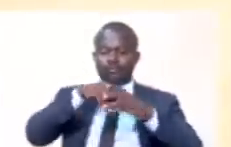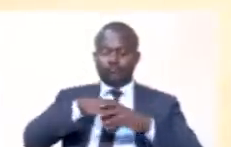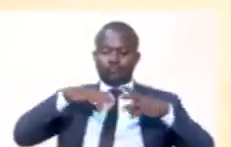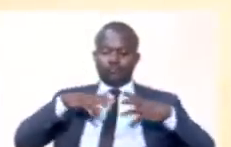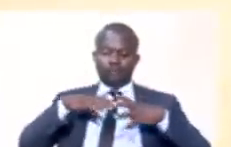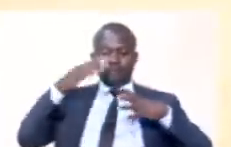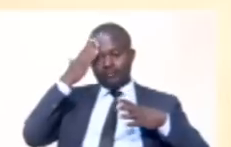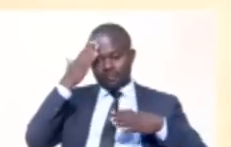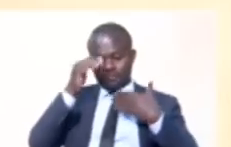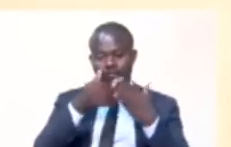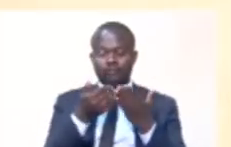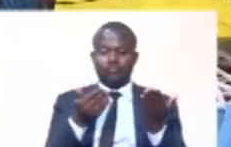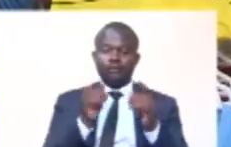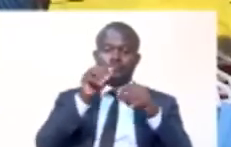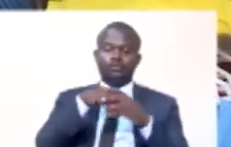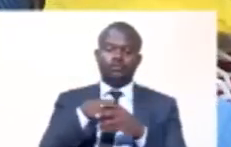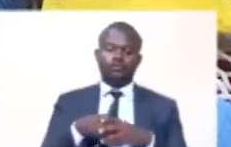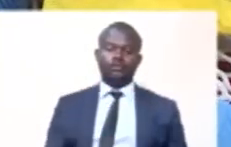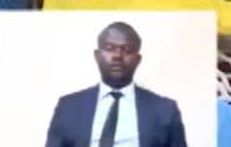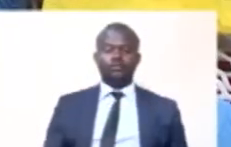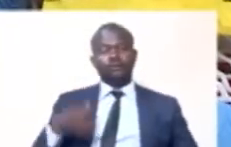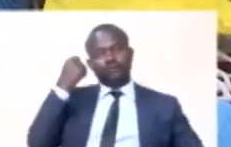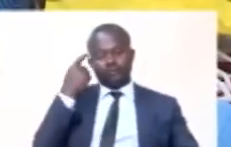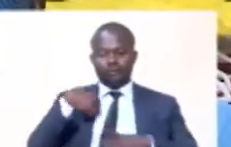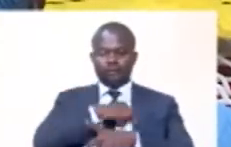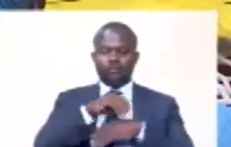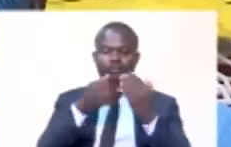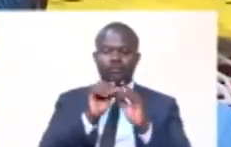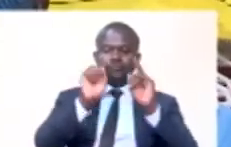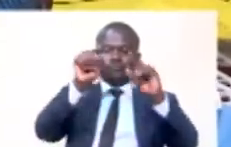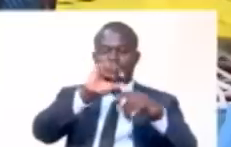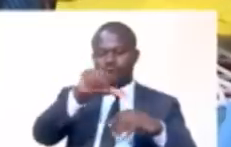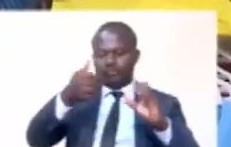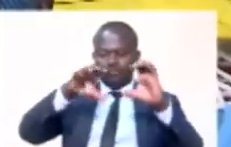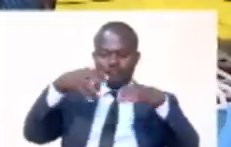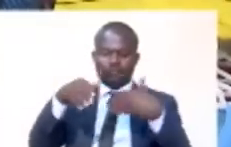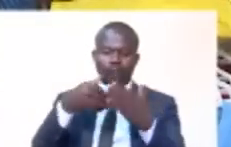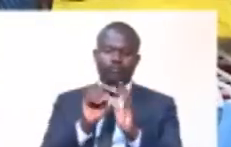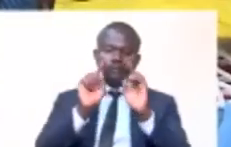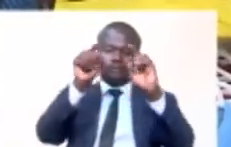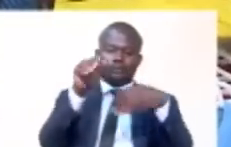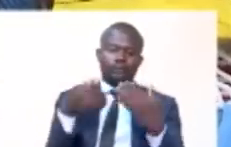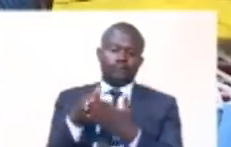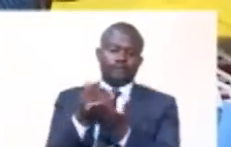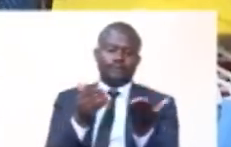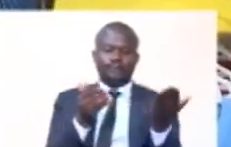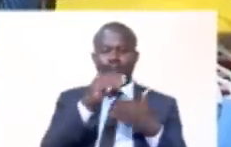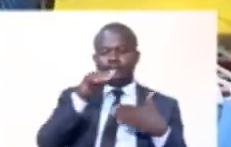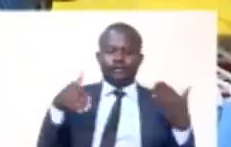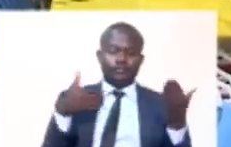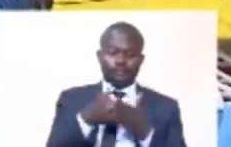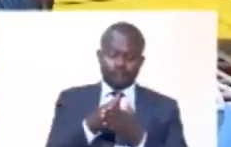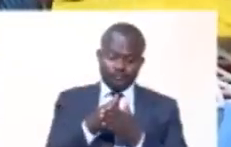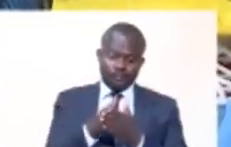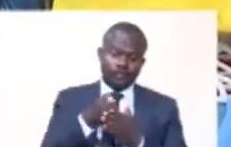ibihe bya vacances ku bantu bamwe na bamwe ubu rero hagiyemo ikindi kiciro cy'uko ushobora kuzajya ivanza ugatuma hiriya sample